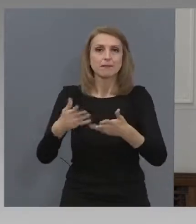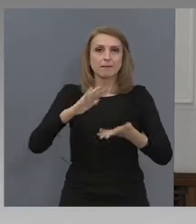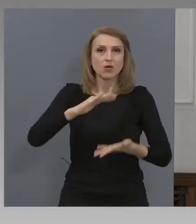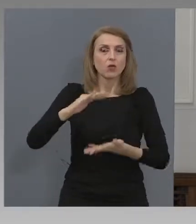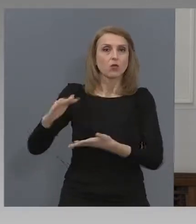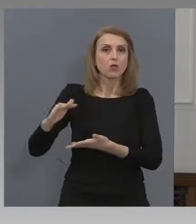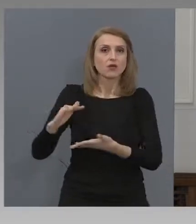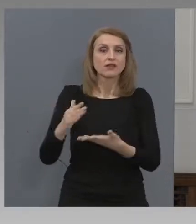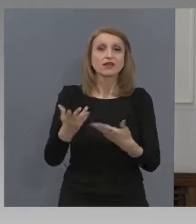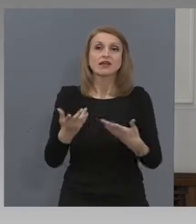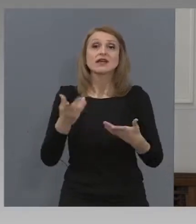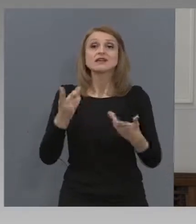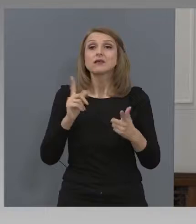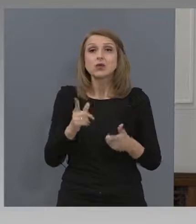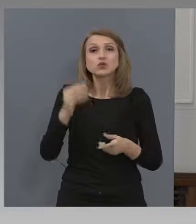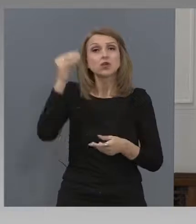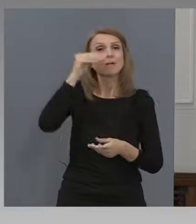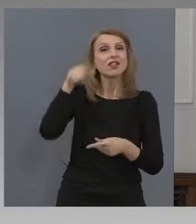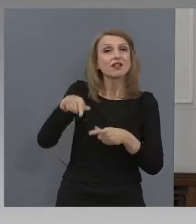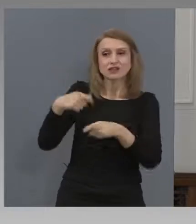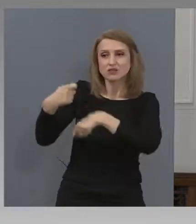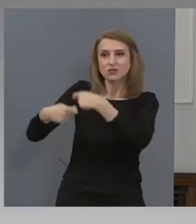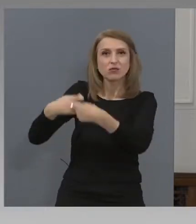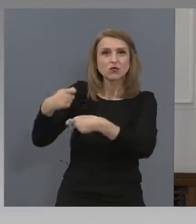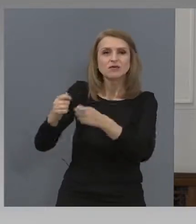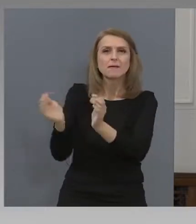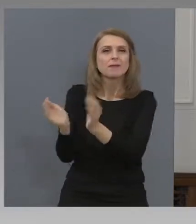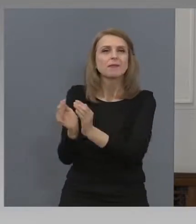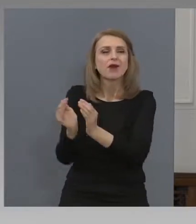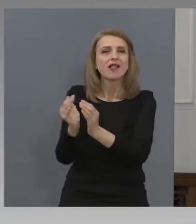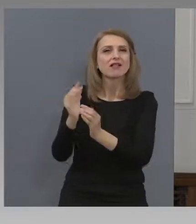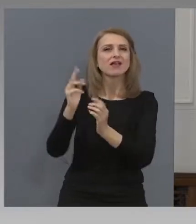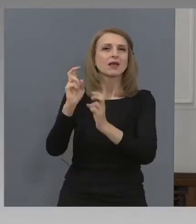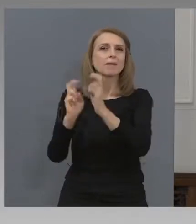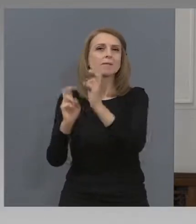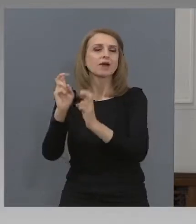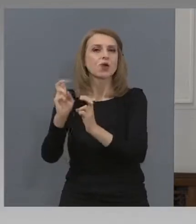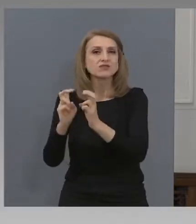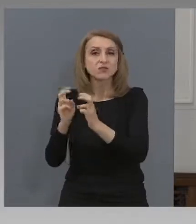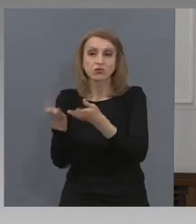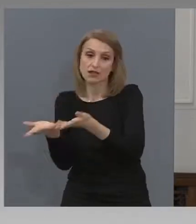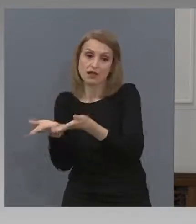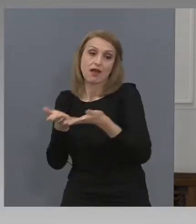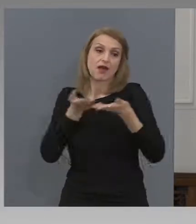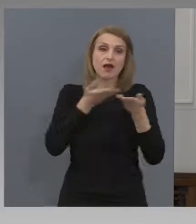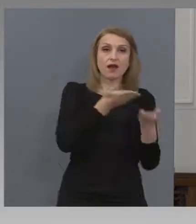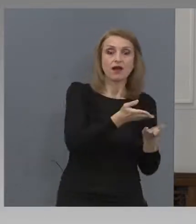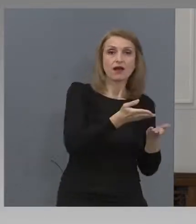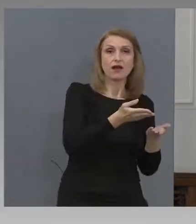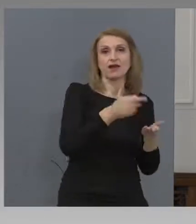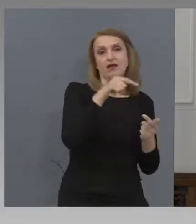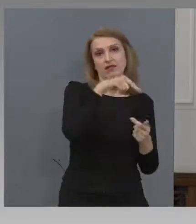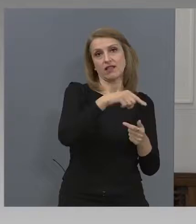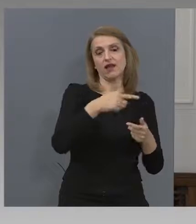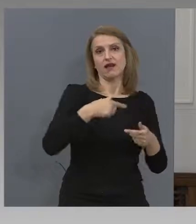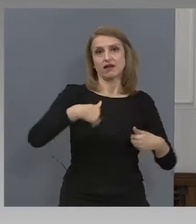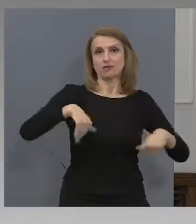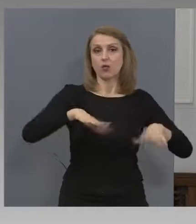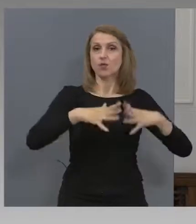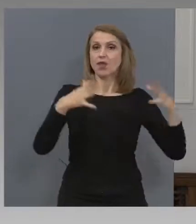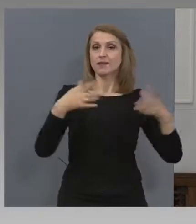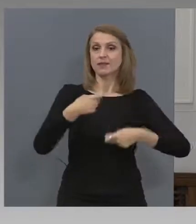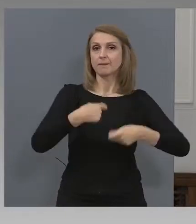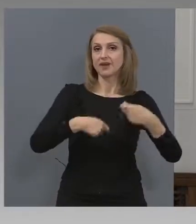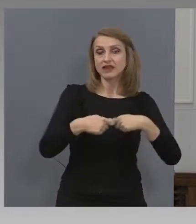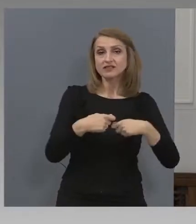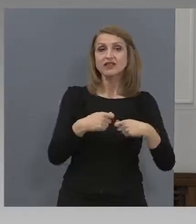предложи местна българска продукция от малки производители на рафтовете, при гаранция за качество в полза на